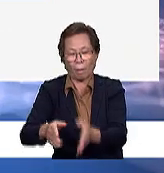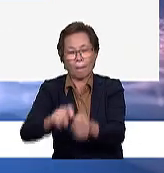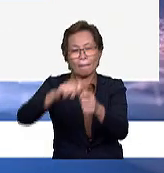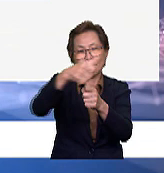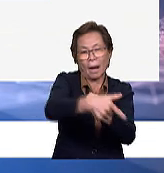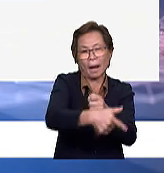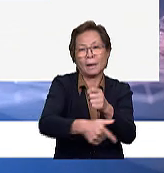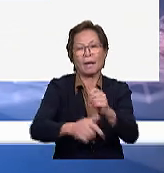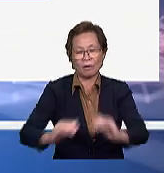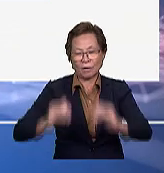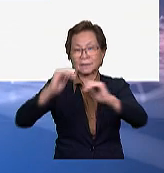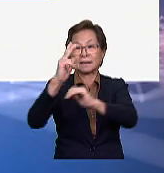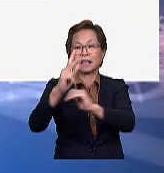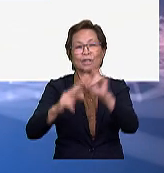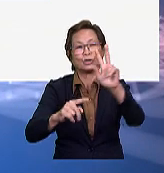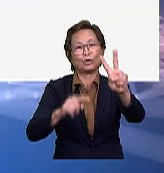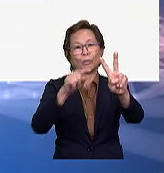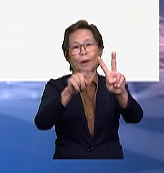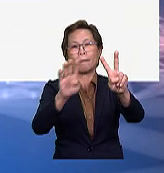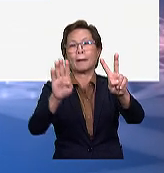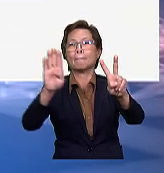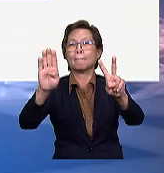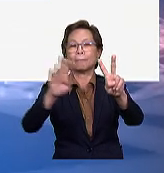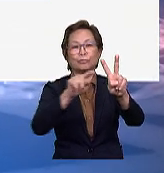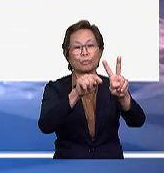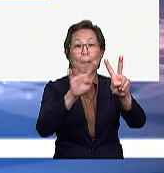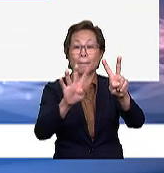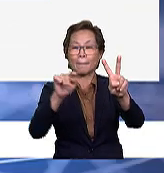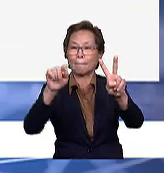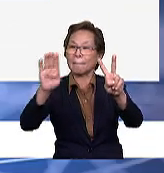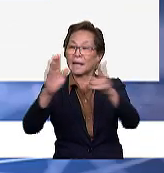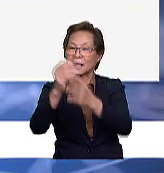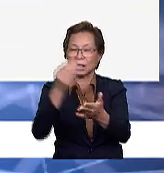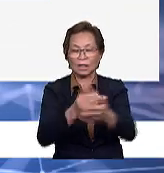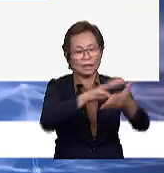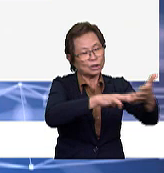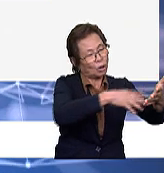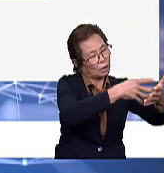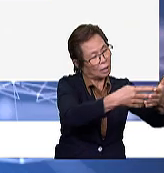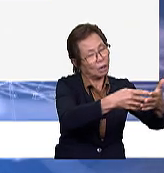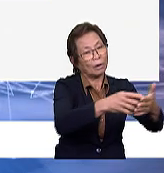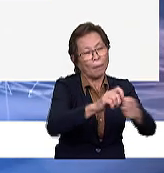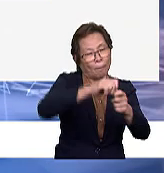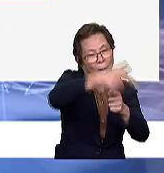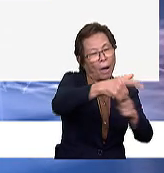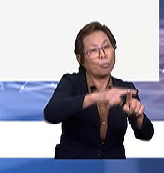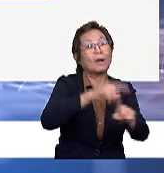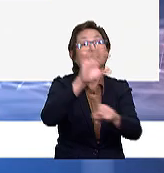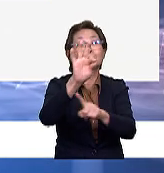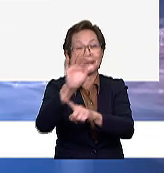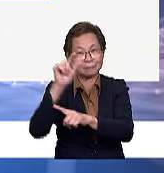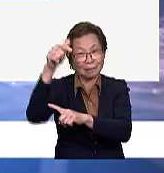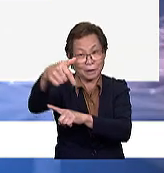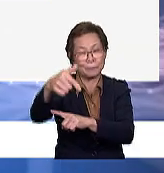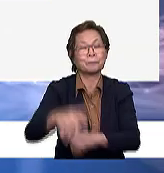bayaran fase 3 bernilai 24 bilyet dijadwalkan untuk bulan September akan datang